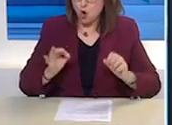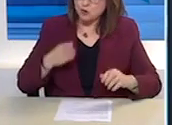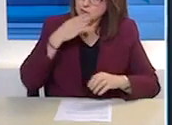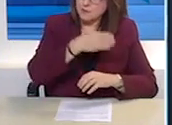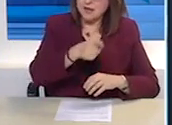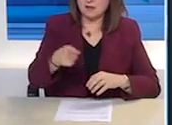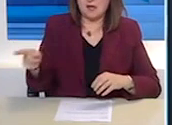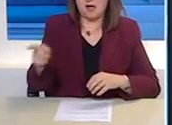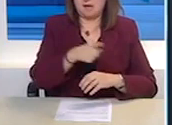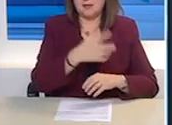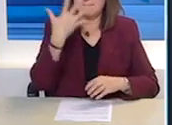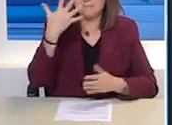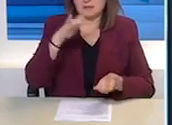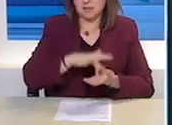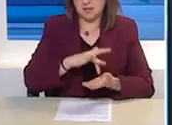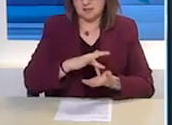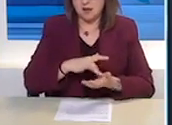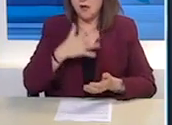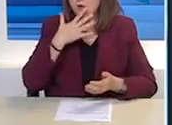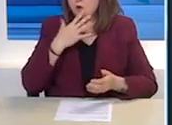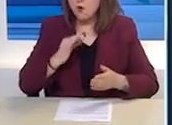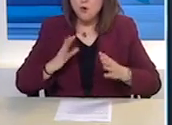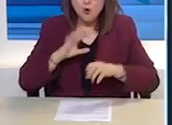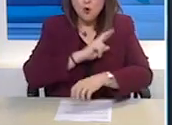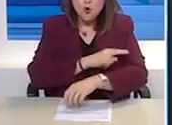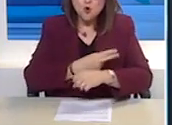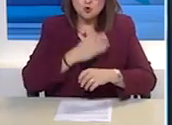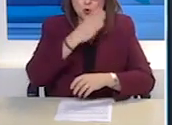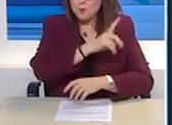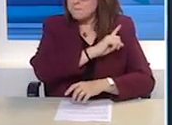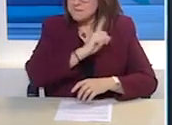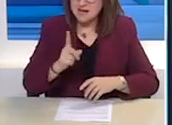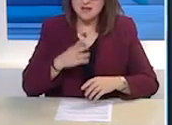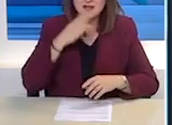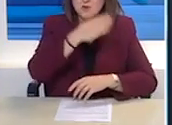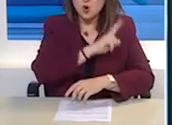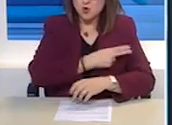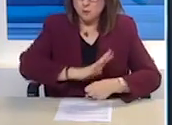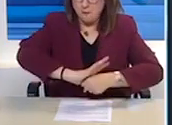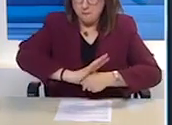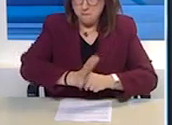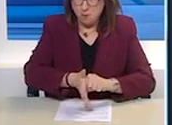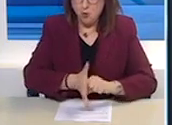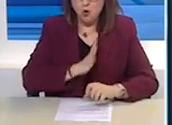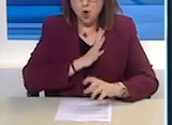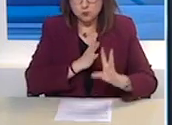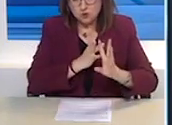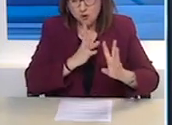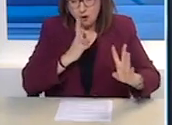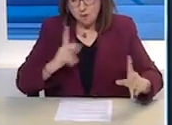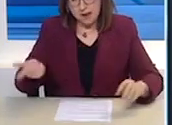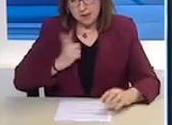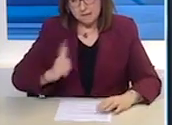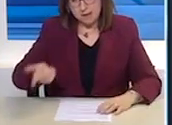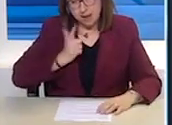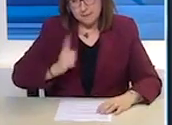ώστε να φορτιστούν τα νοσοκομεία αναφοράς και να μειωθεί ο χρόνος αναμονής στα τμήματα επειγόντων περιστατικών αυτών των νοσοκομείων. Τα